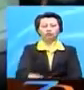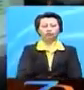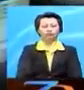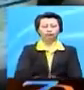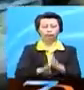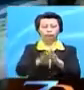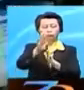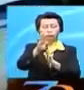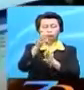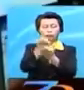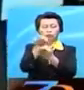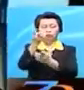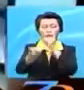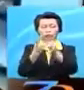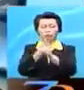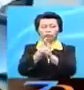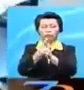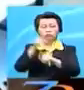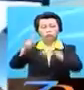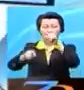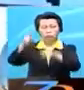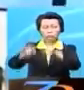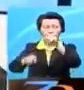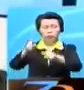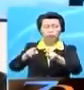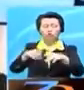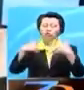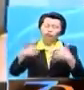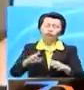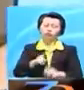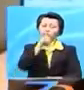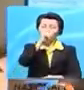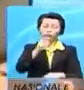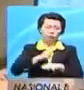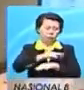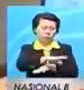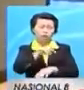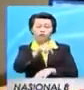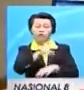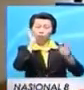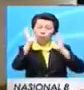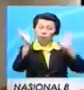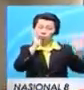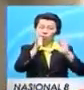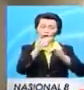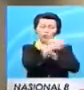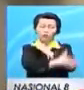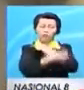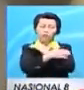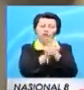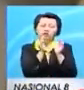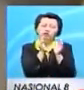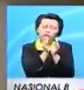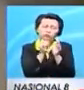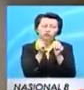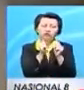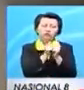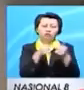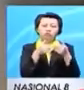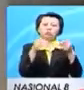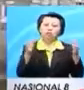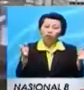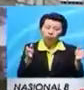Pertumbuhan ekonomi dunia yang mengalami ketidaktentuan katanya sudah tentu memberi kesan kepada Malaysia sebagai sebuah negara yang kecil dan